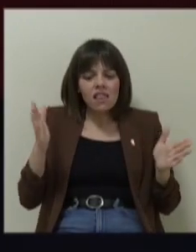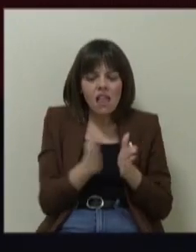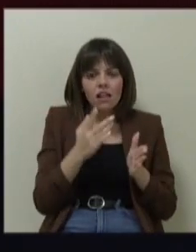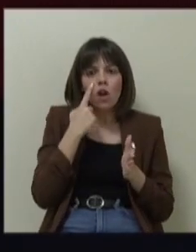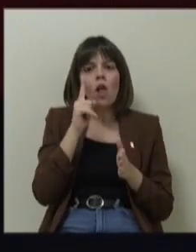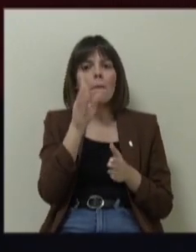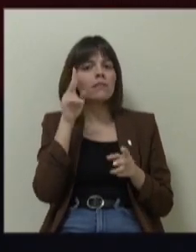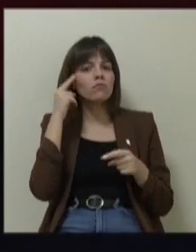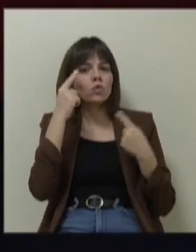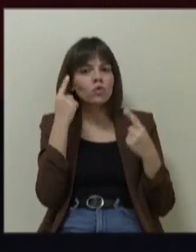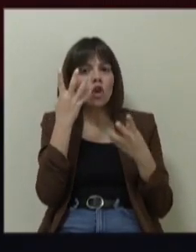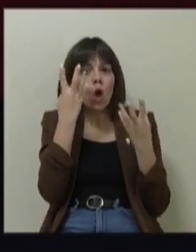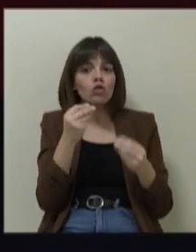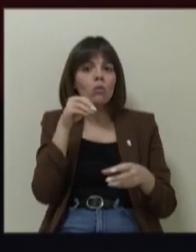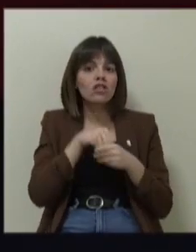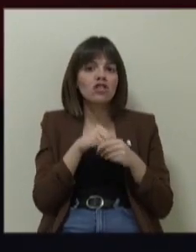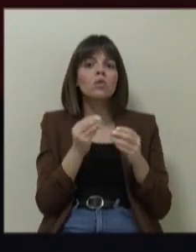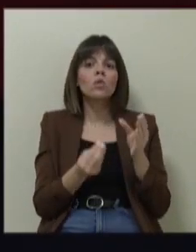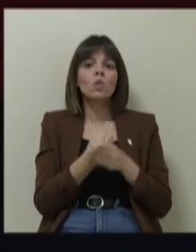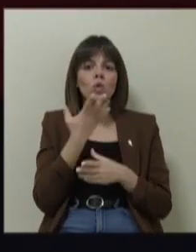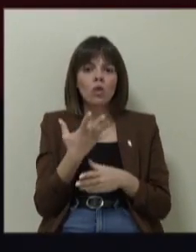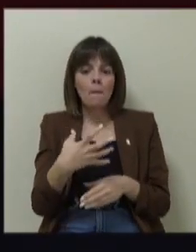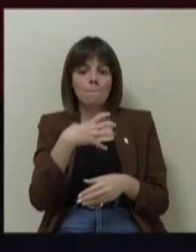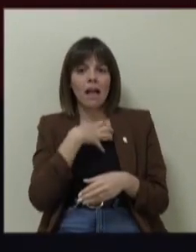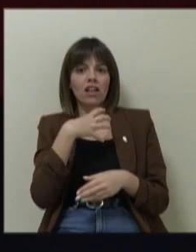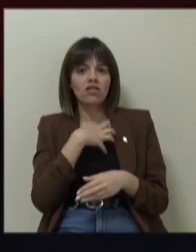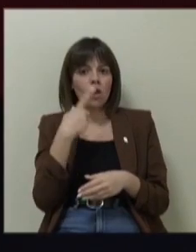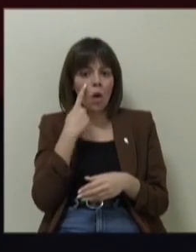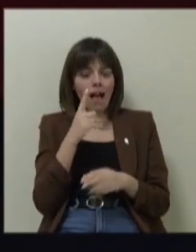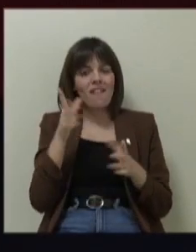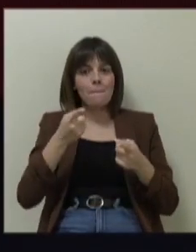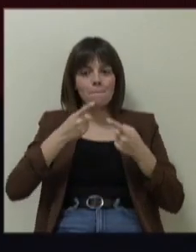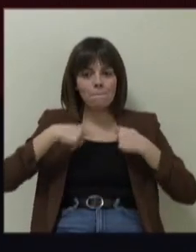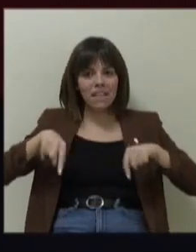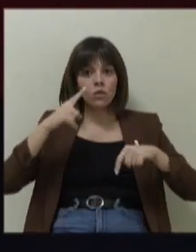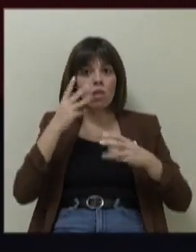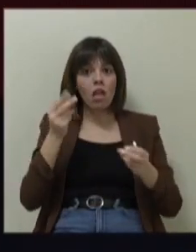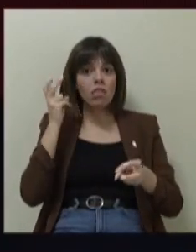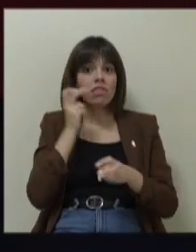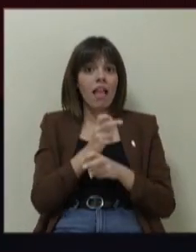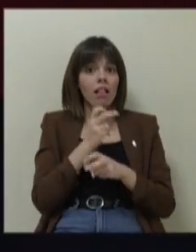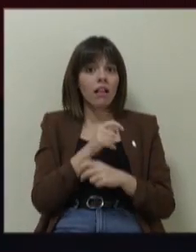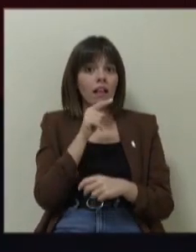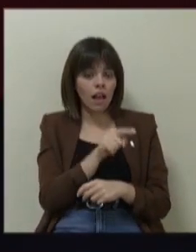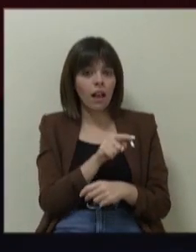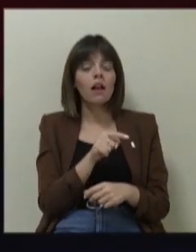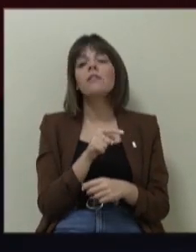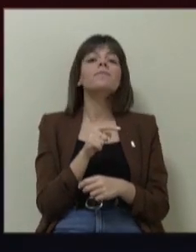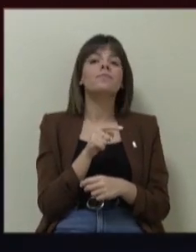ufuk oluşturmak üzerine kurulu. Bencilliğin ve bizciliğin, daha da tehlikeli bencillikten,